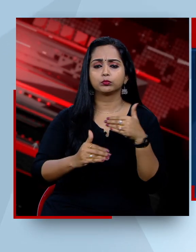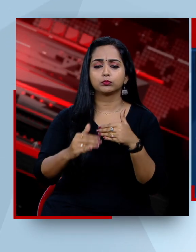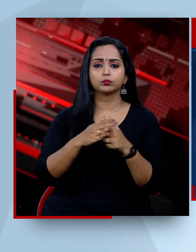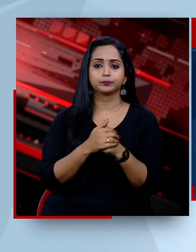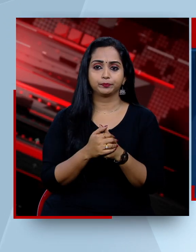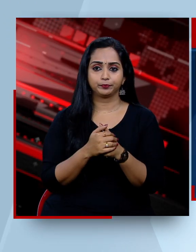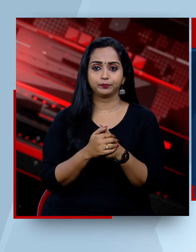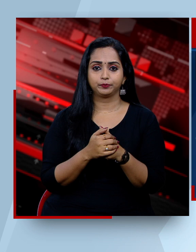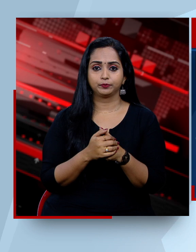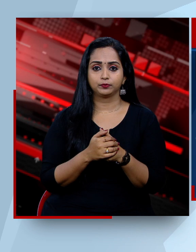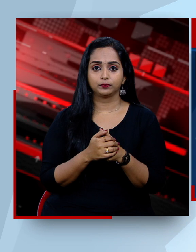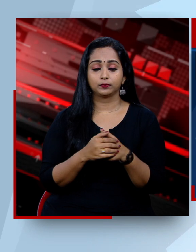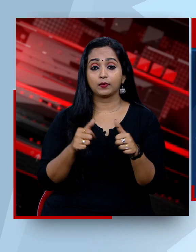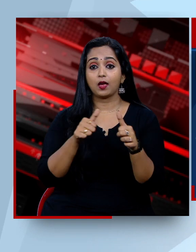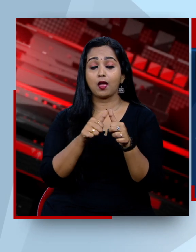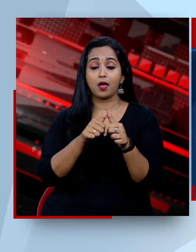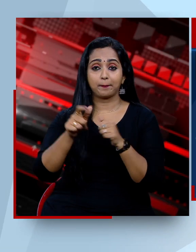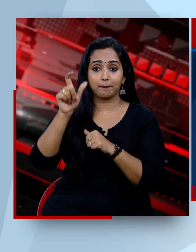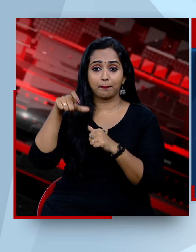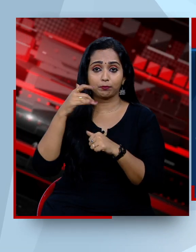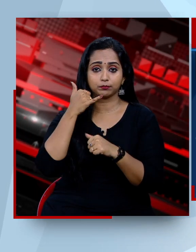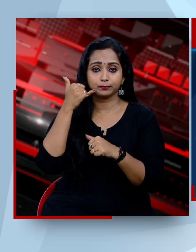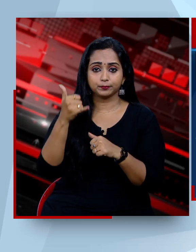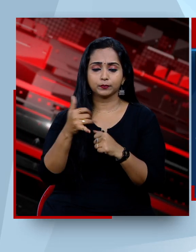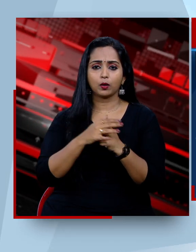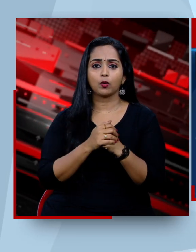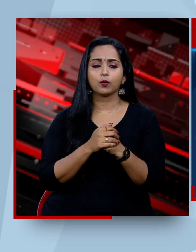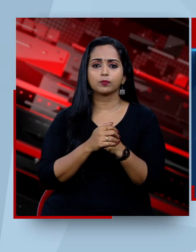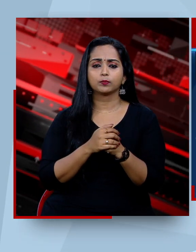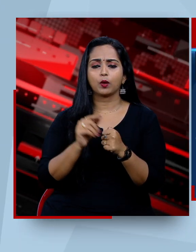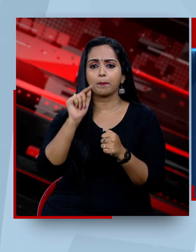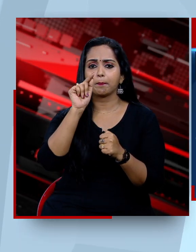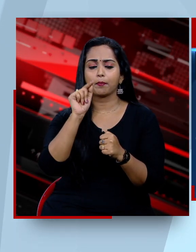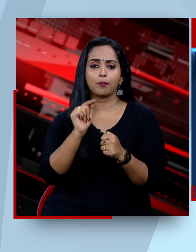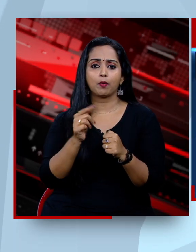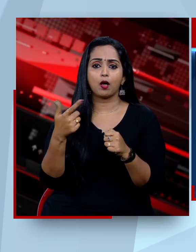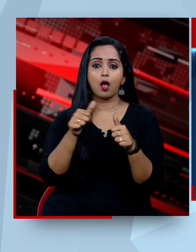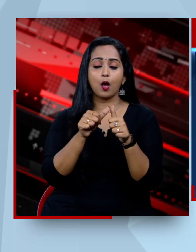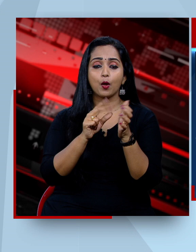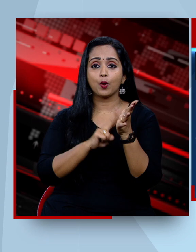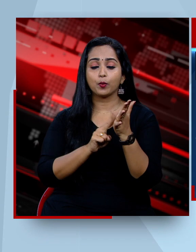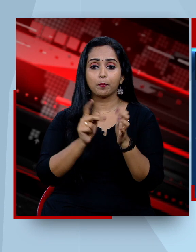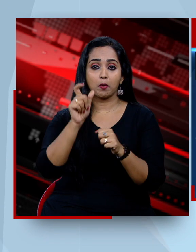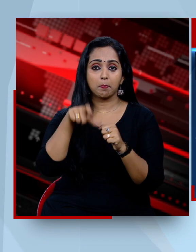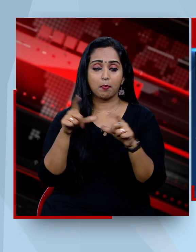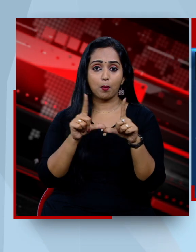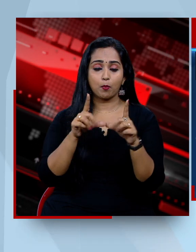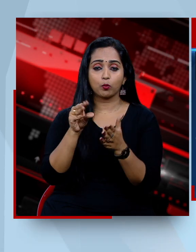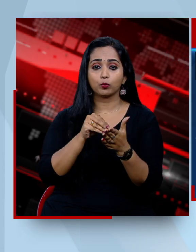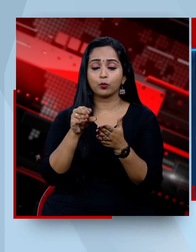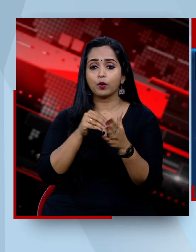ഇപ്പോൾ ഏഞ്ചൽ മേരി മാത്യു ചേരുന്നു. ഏഞ്ചൽ, എന്തെല്ലാം കാര്യങ്ങളിൽ നിന്നാണ് അനുപമയിൽ നിന്ന് വ്യക്തത തേടുന്നത്? വിശദാംശങ്ങൾ